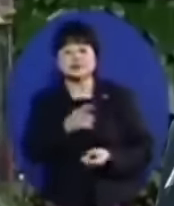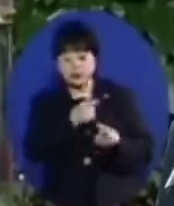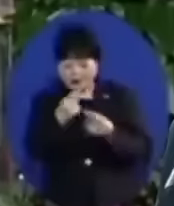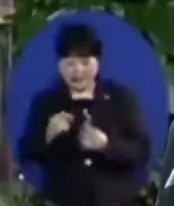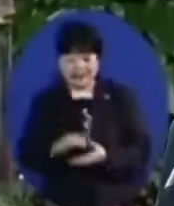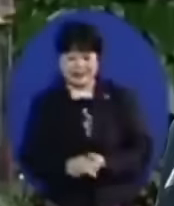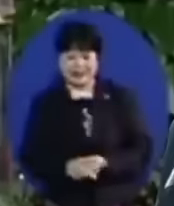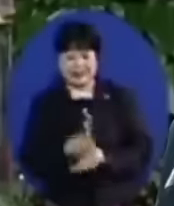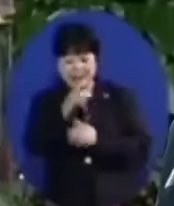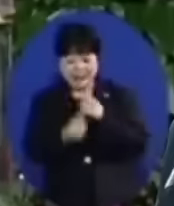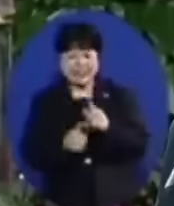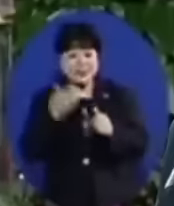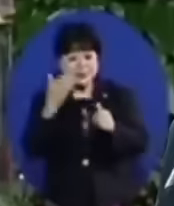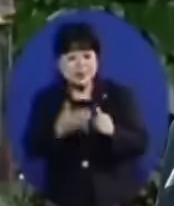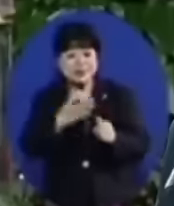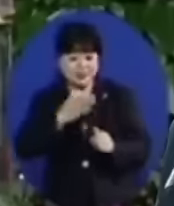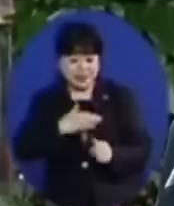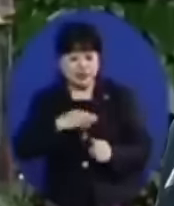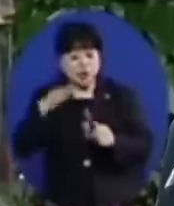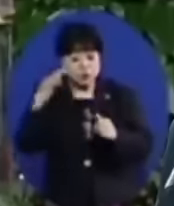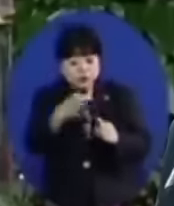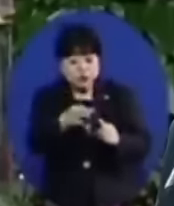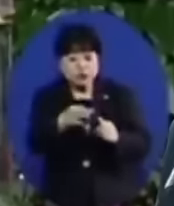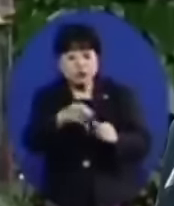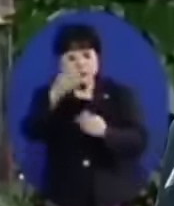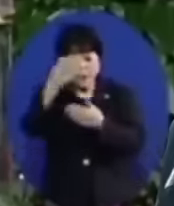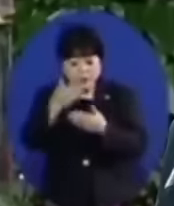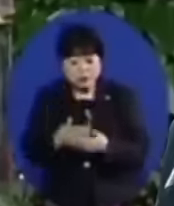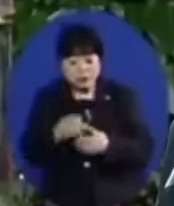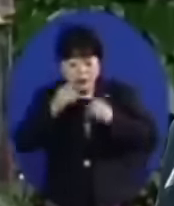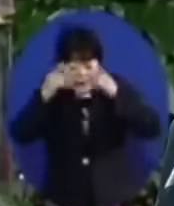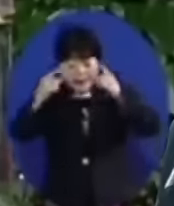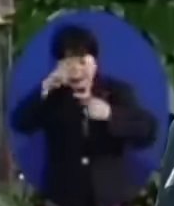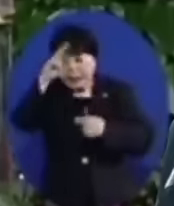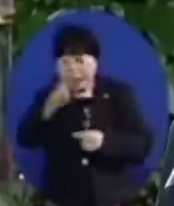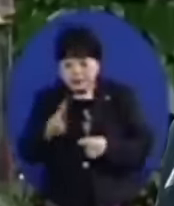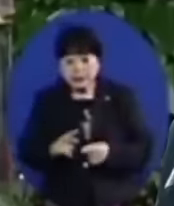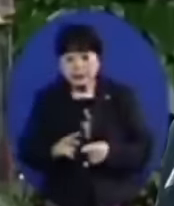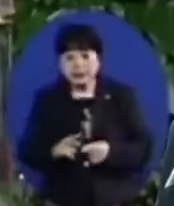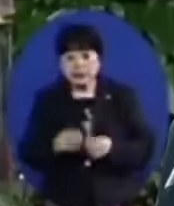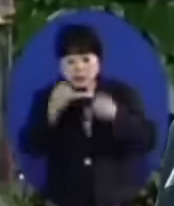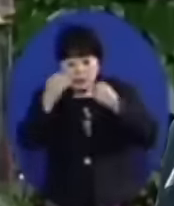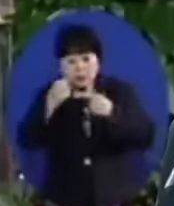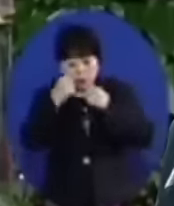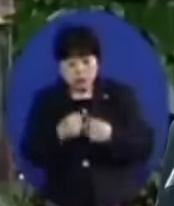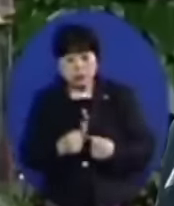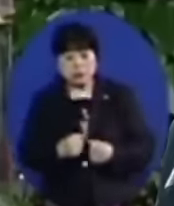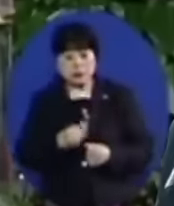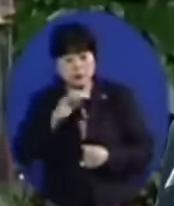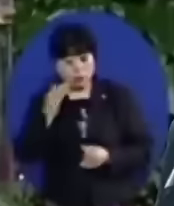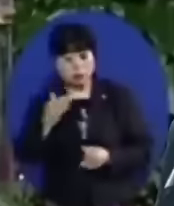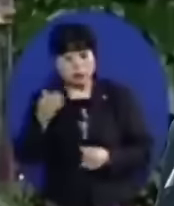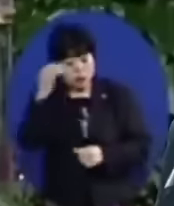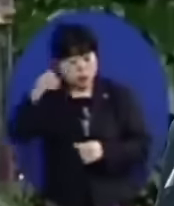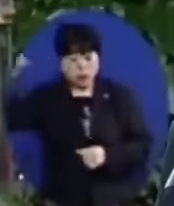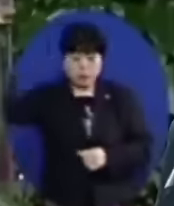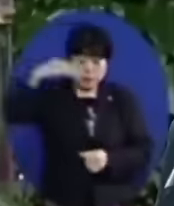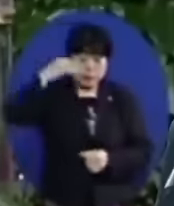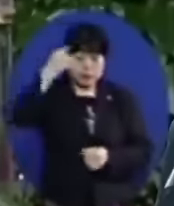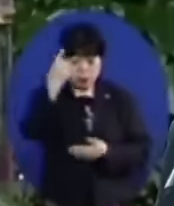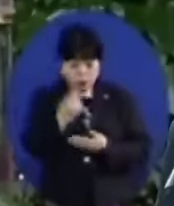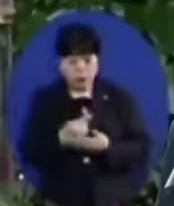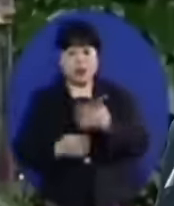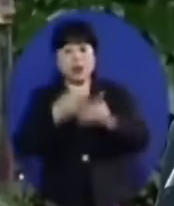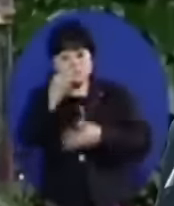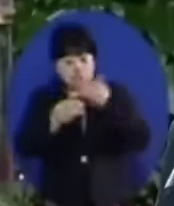그것입니다. 하나님께서 나를 부르시고 구원하셨다는 것을 깨닫는 순간 새로운 삶을 얻은 그 영혼의 빛이 타오르기